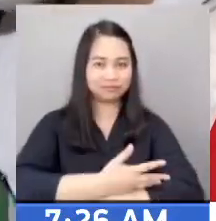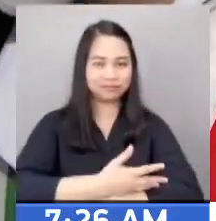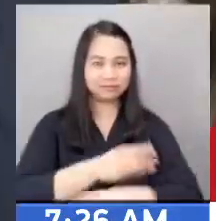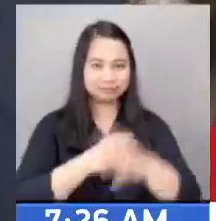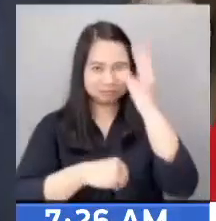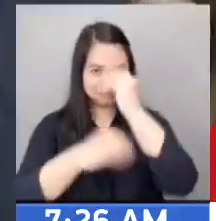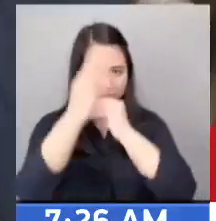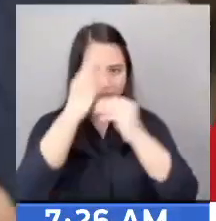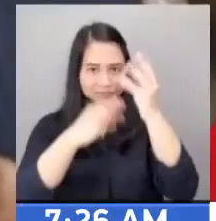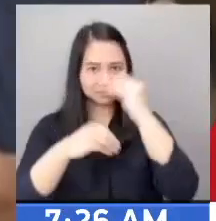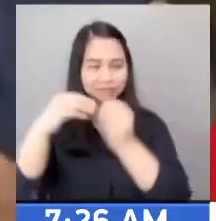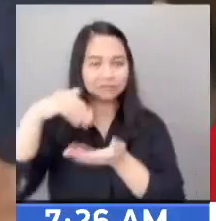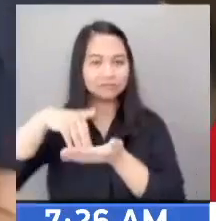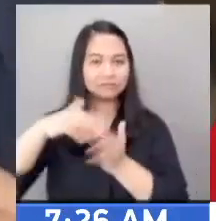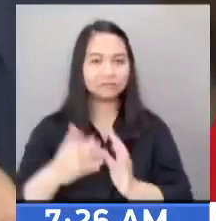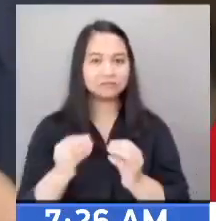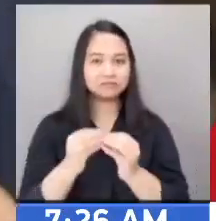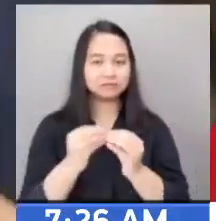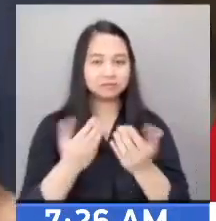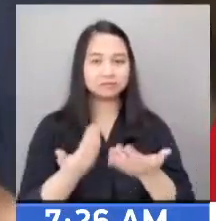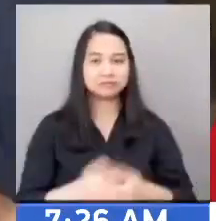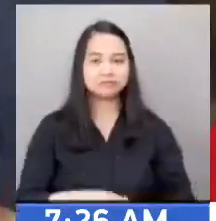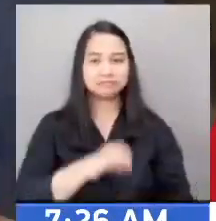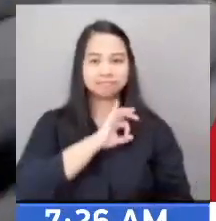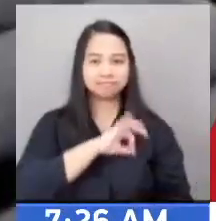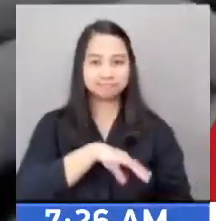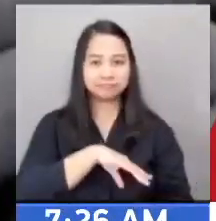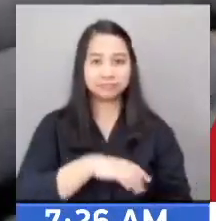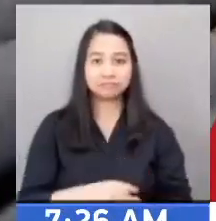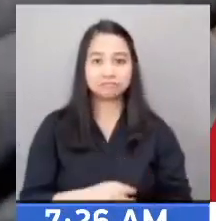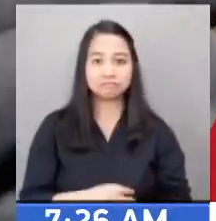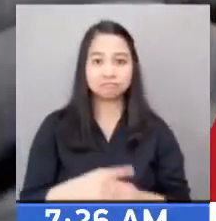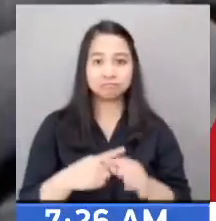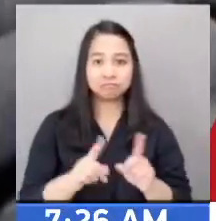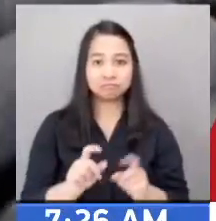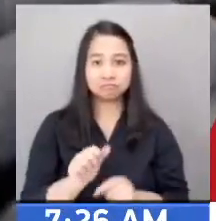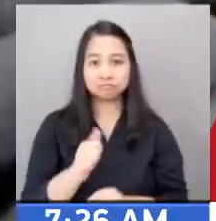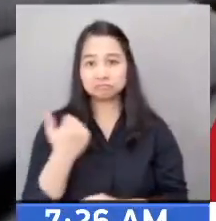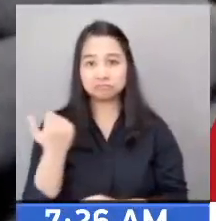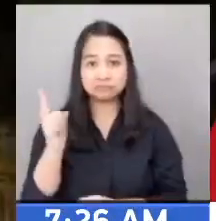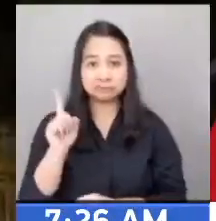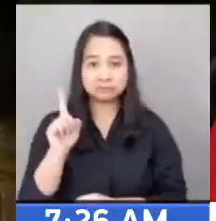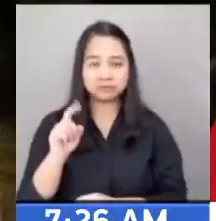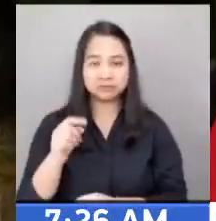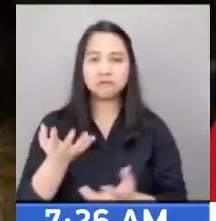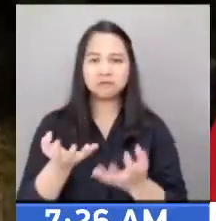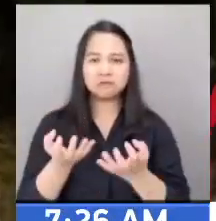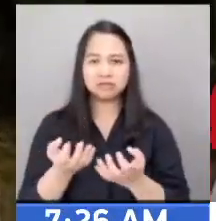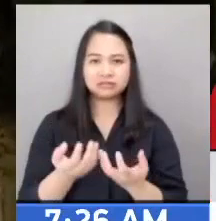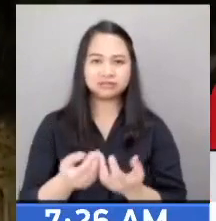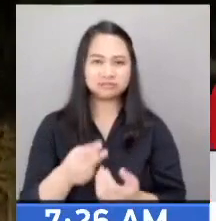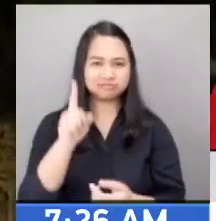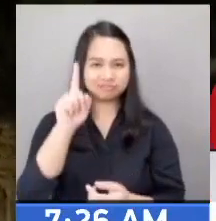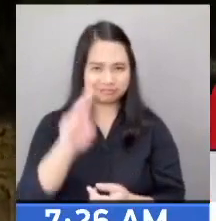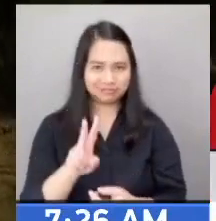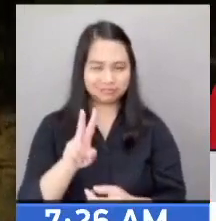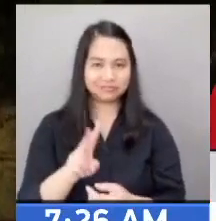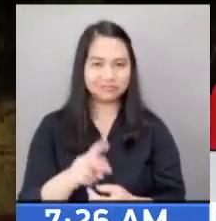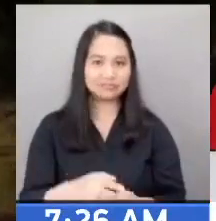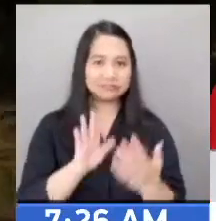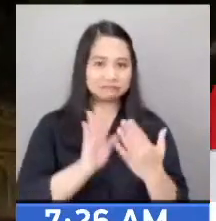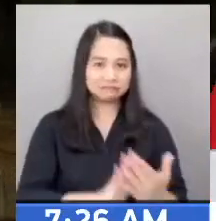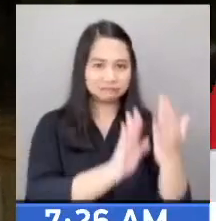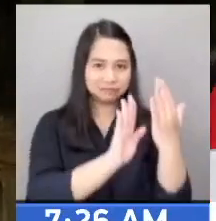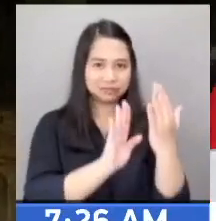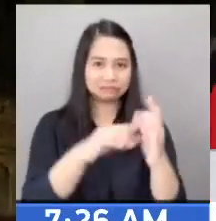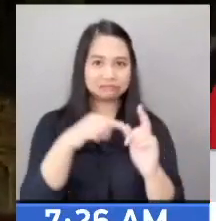bata. Pero ang mag-inang Lovely at Jennifer, mas gusto ang blended learning. Mas maganda po yung parang alternate po.